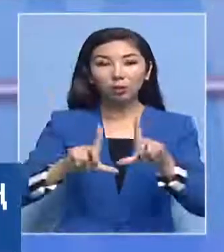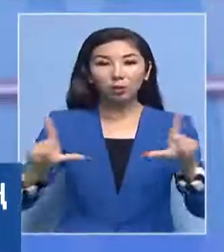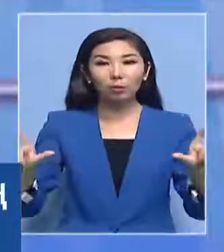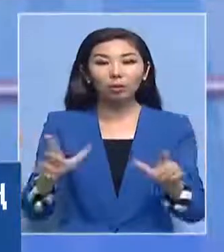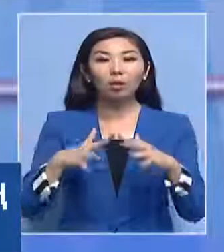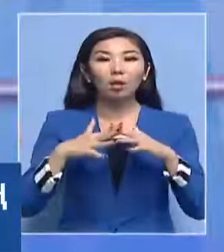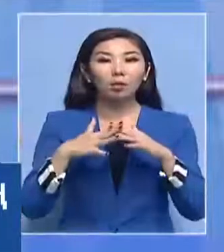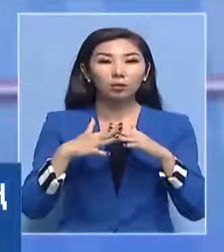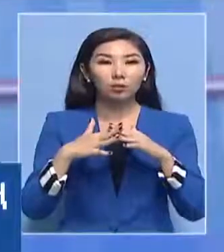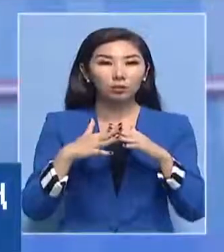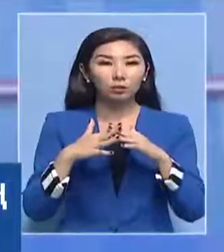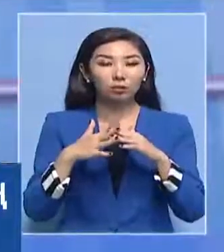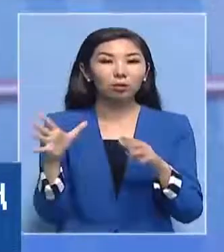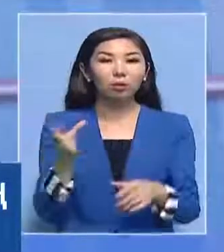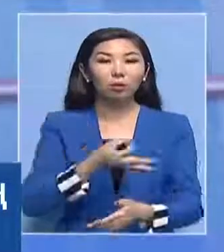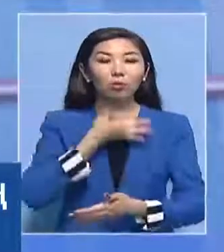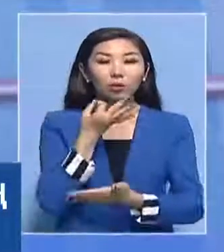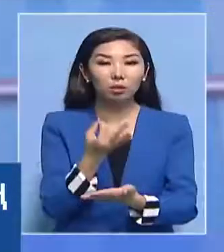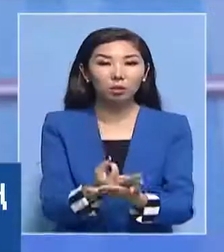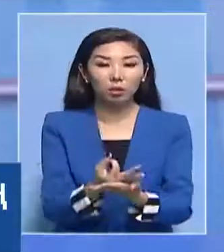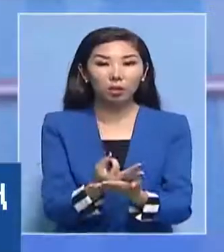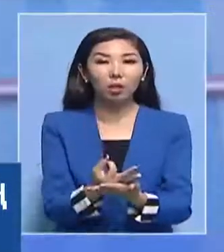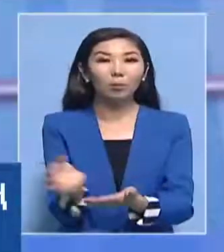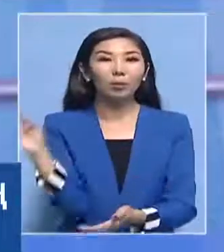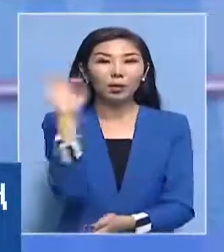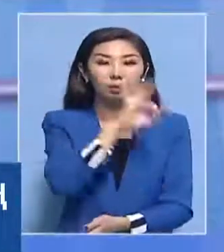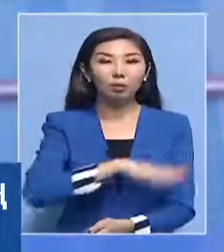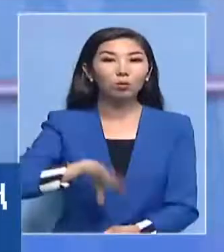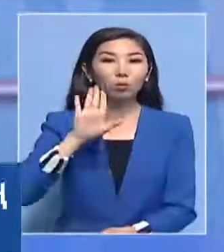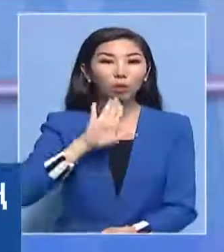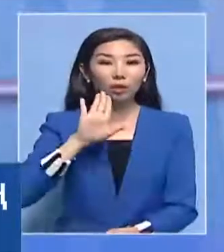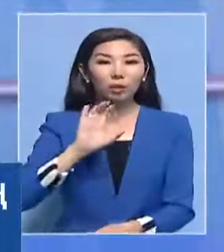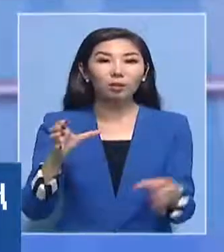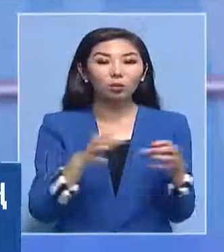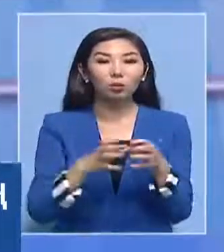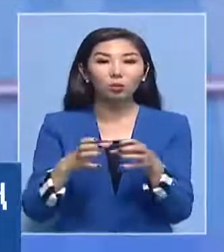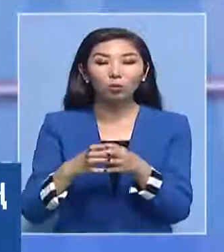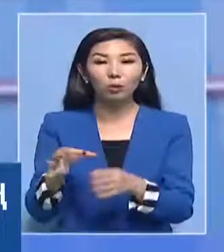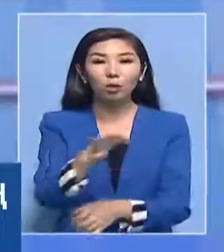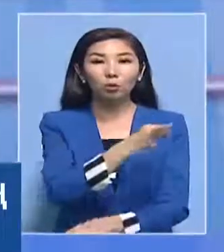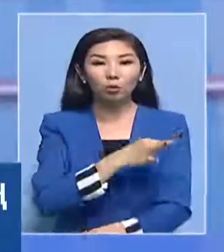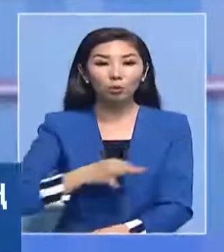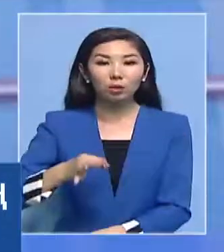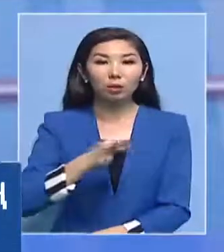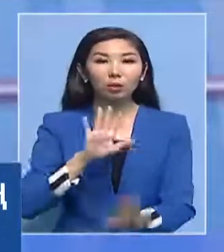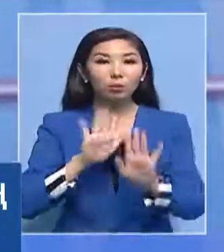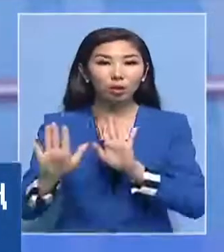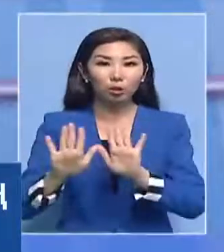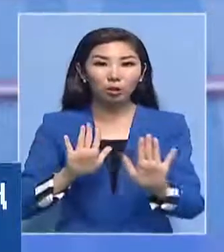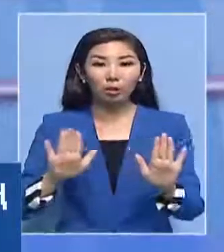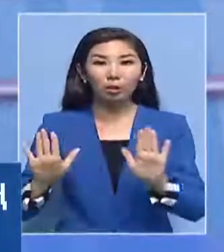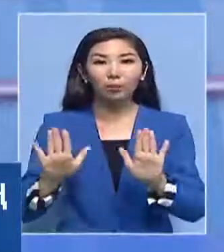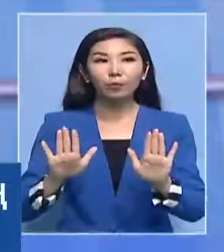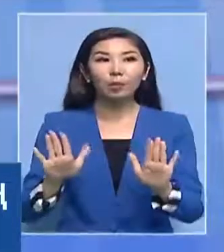біреуі жаңағы жауапкерлігі шектеулі серіктестік батыс арнасы, екіншісі облыстық мұражай.